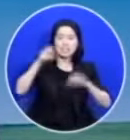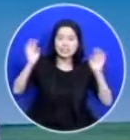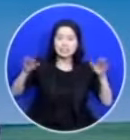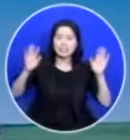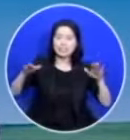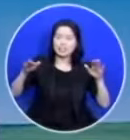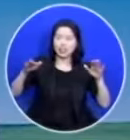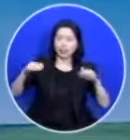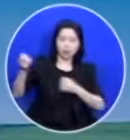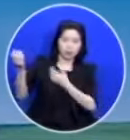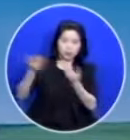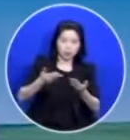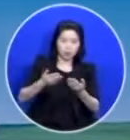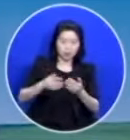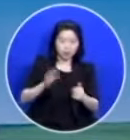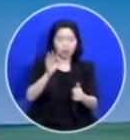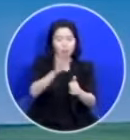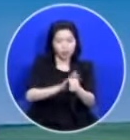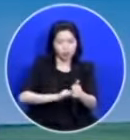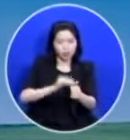그를 어루만지시고